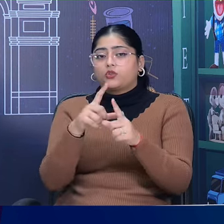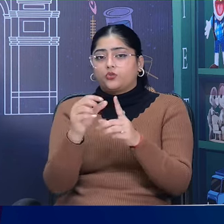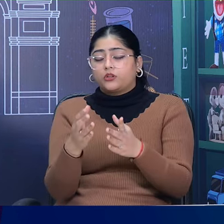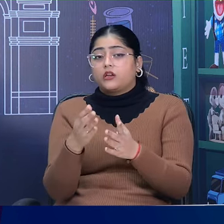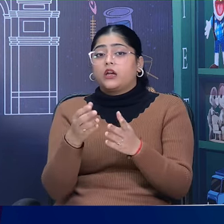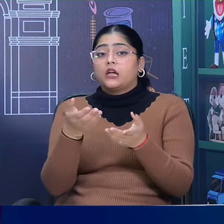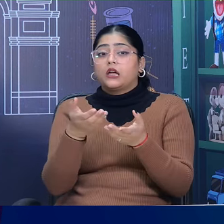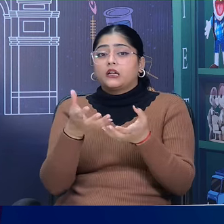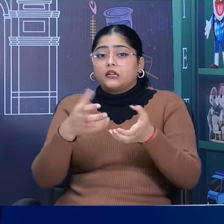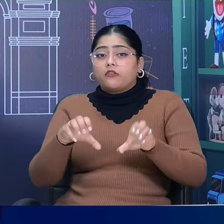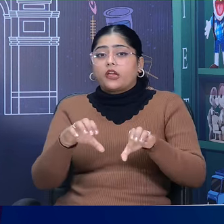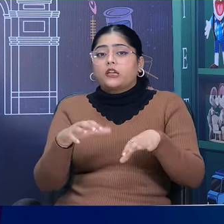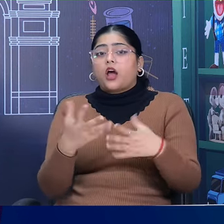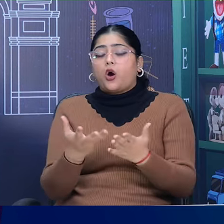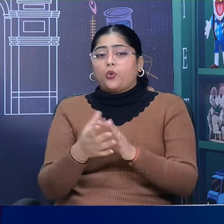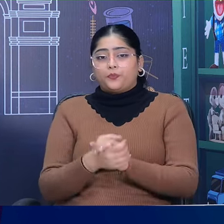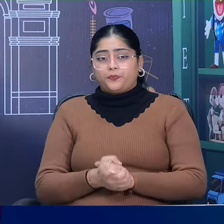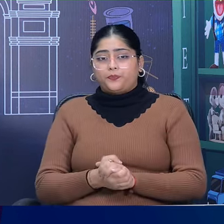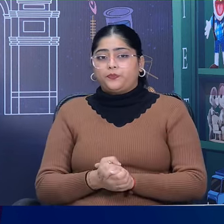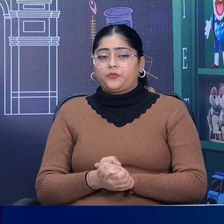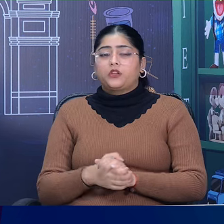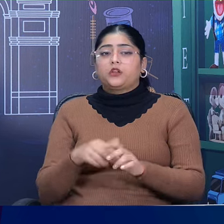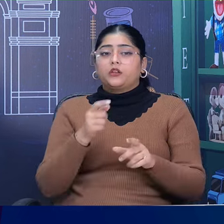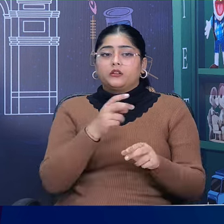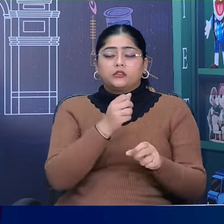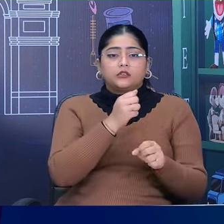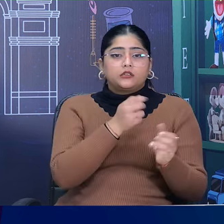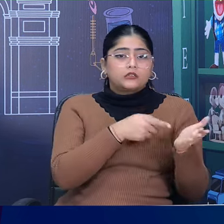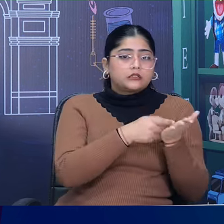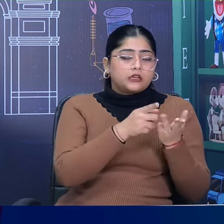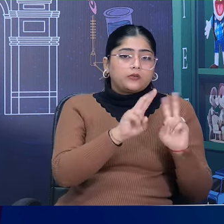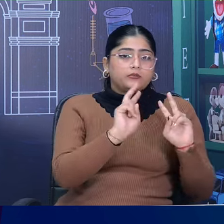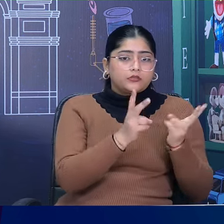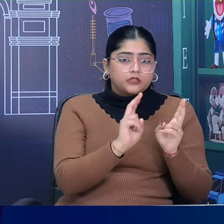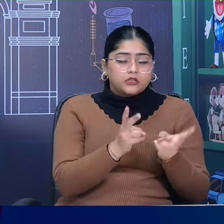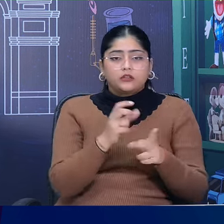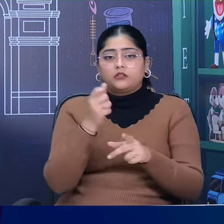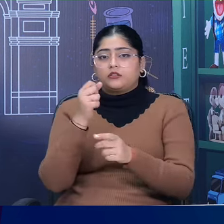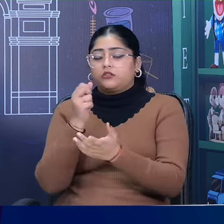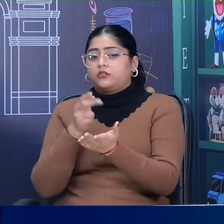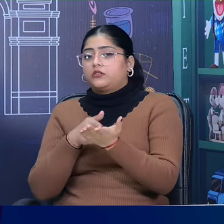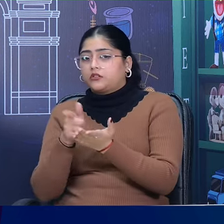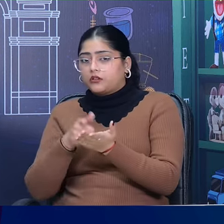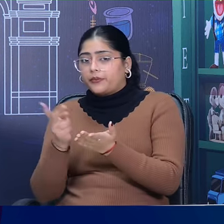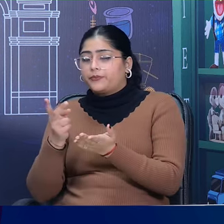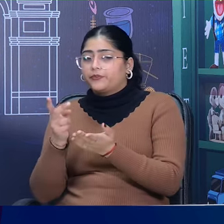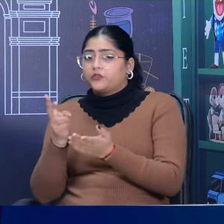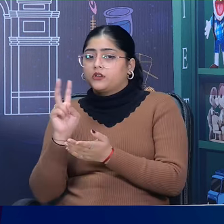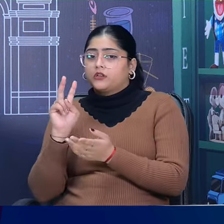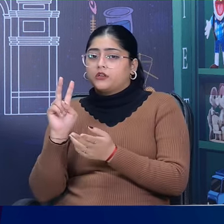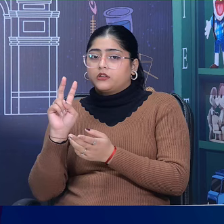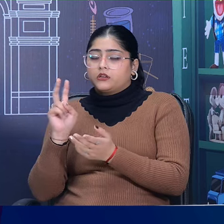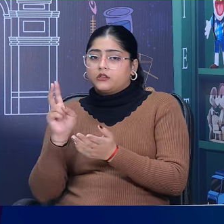पड़ेगा और ये समझना पड़ेगा कि ग्राम पंचायत क्या करती है और किस तरीके से करती है तो सबसे पहला काम जो ग्राम पंचायत का होता